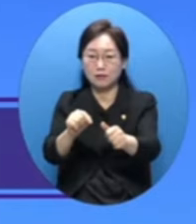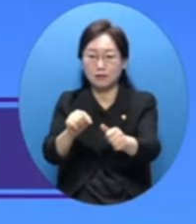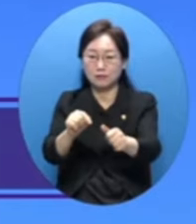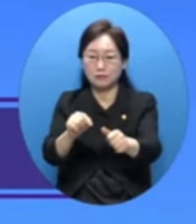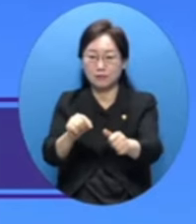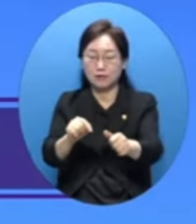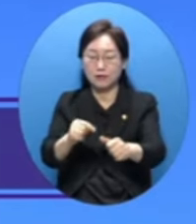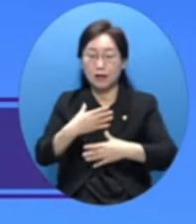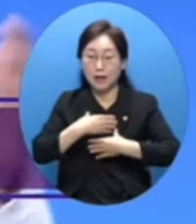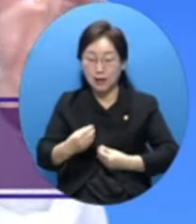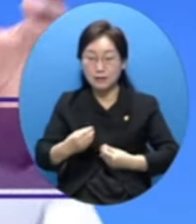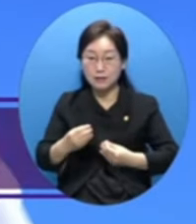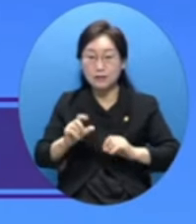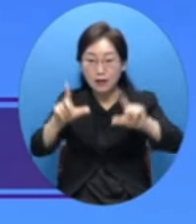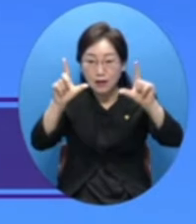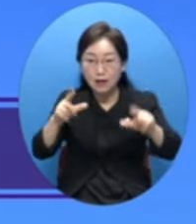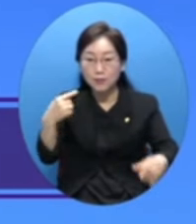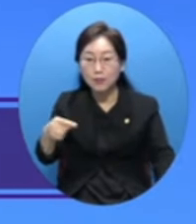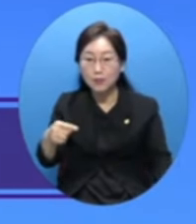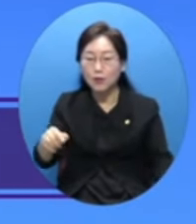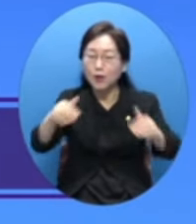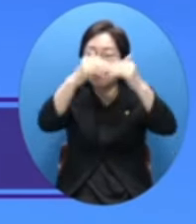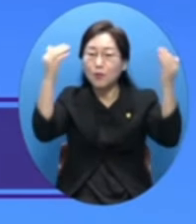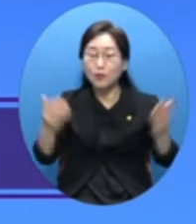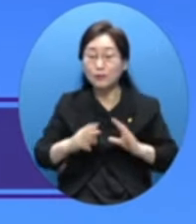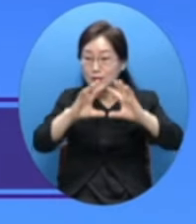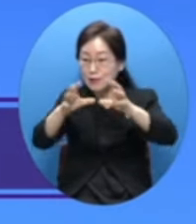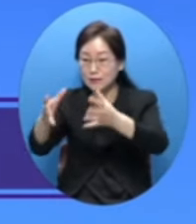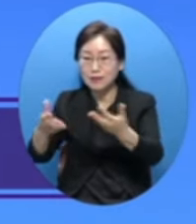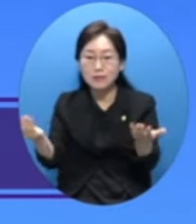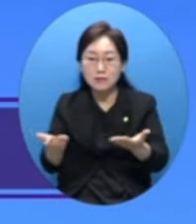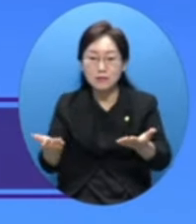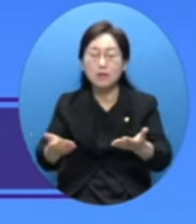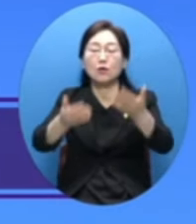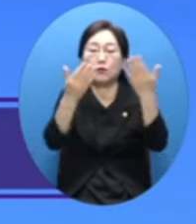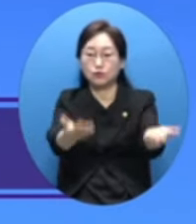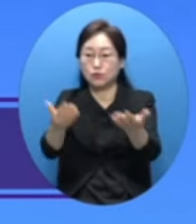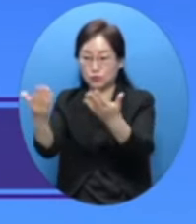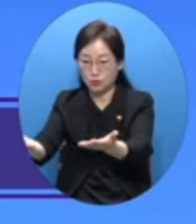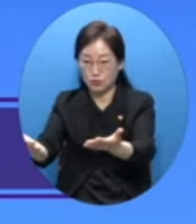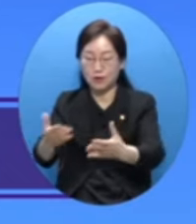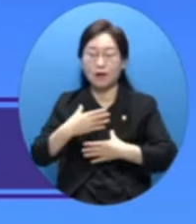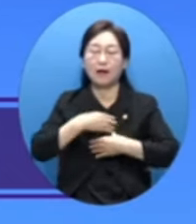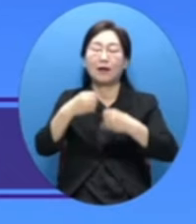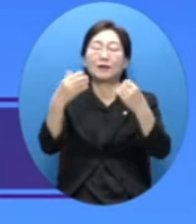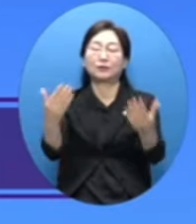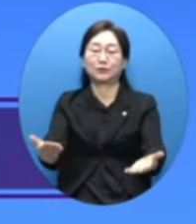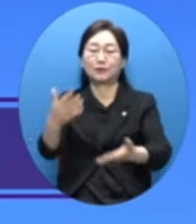말씀하시면서 안식일은 모든 세상 일을 다 쉬고 안식하며 하나님께